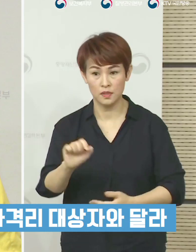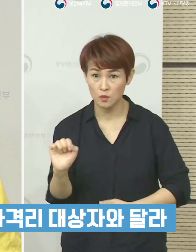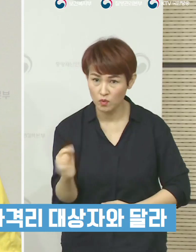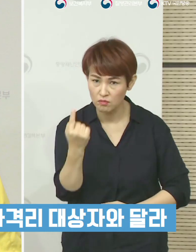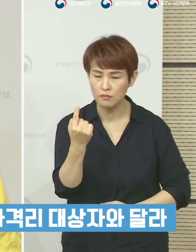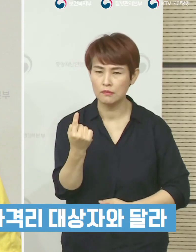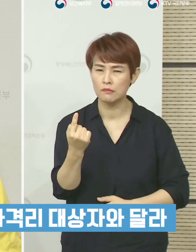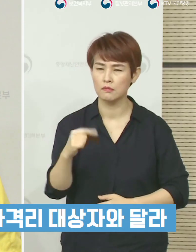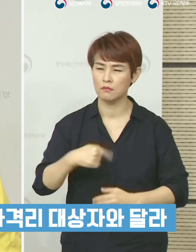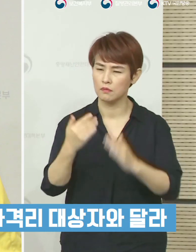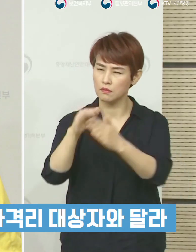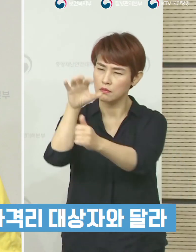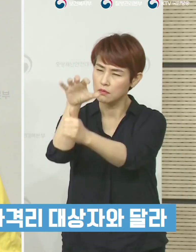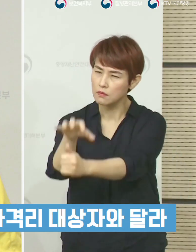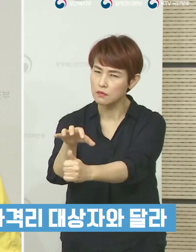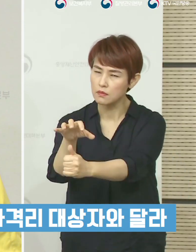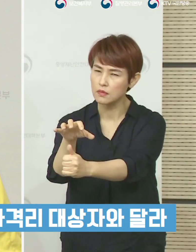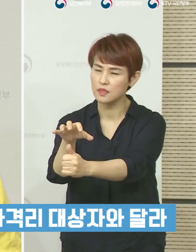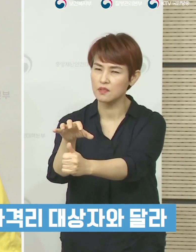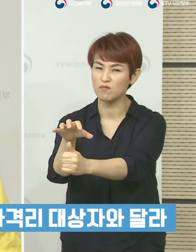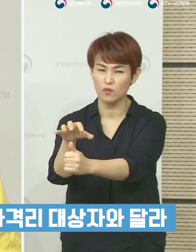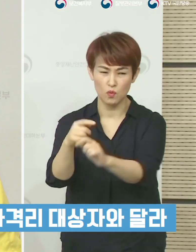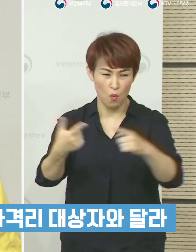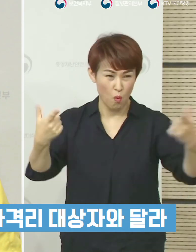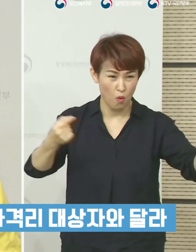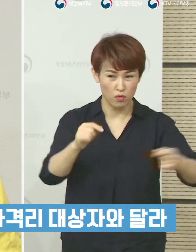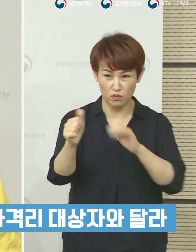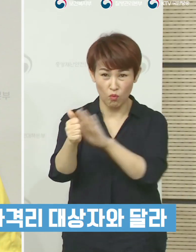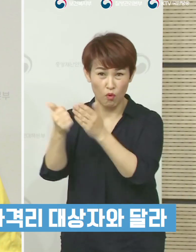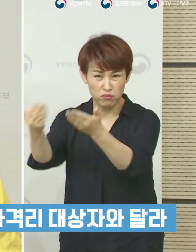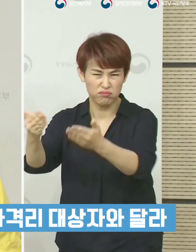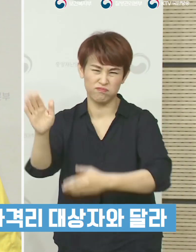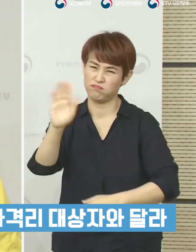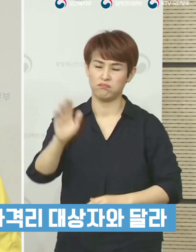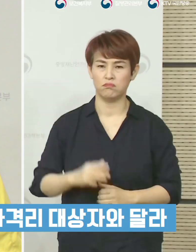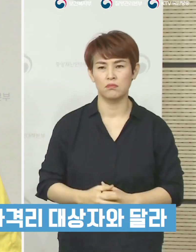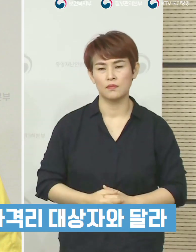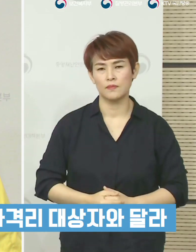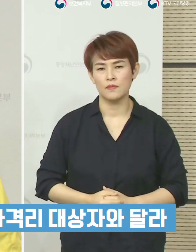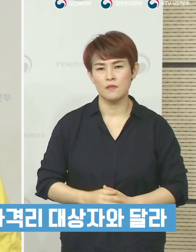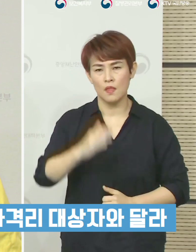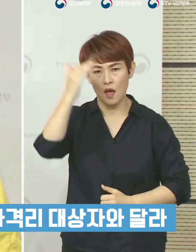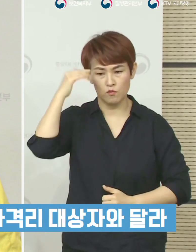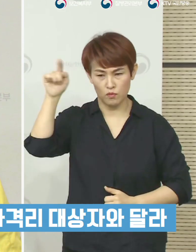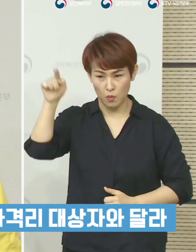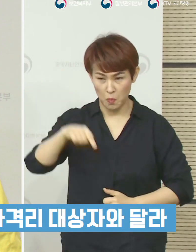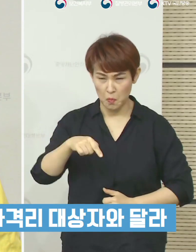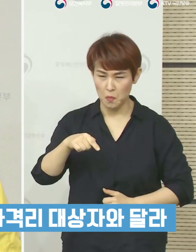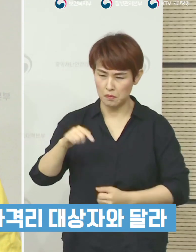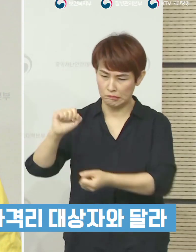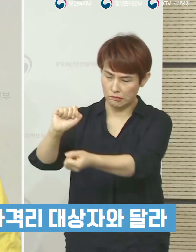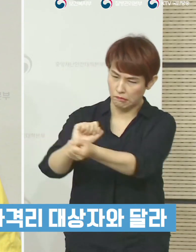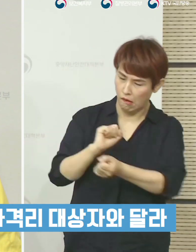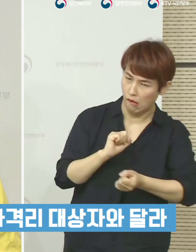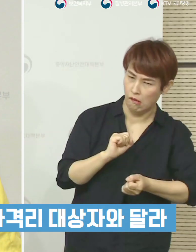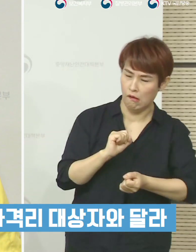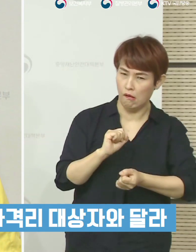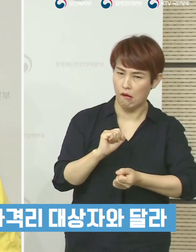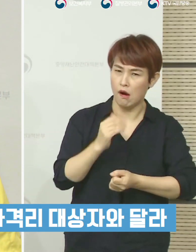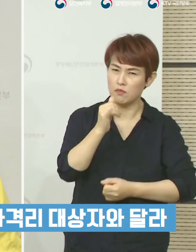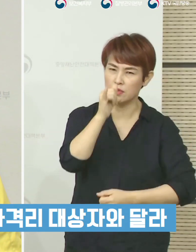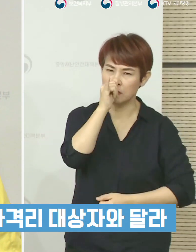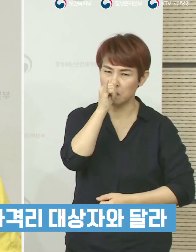일반적인 자가격리 대상자와 동일하게 취급하는 것은 무리가 있습니다. 또한 국내 유입을 유도하는 부작용이 있을 수